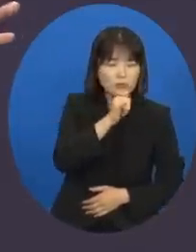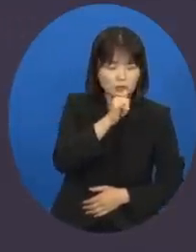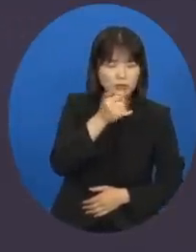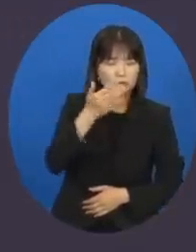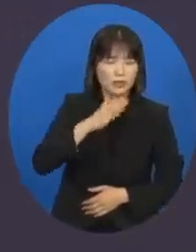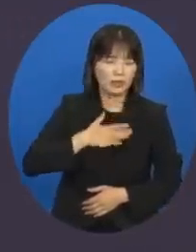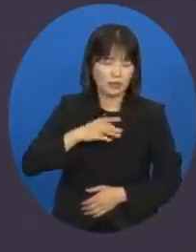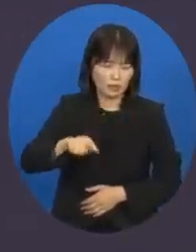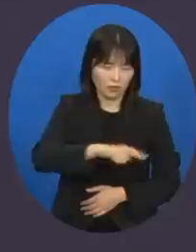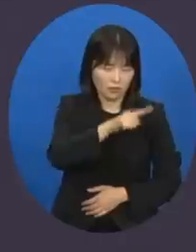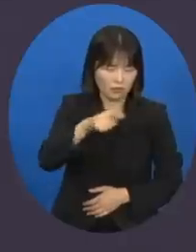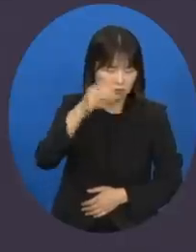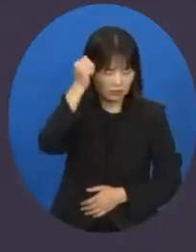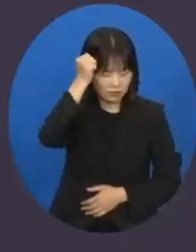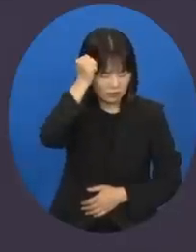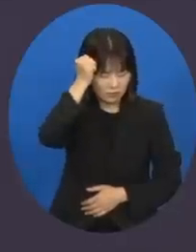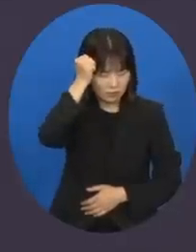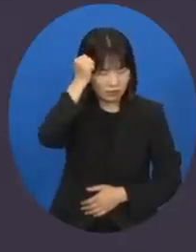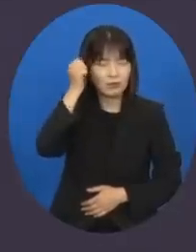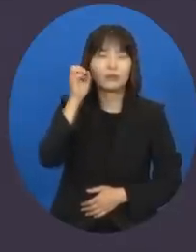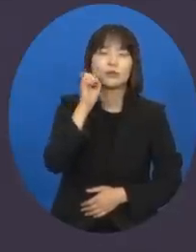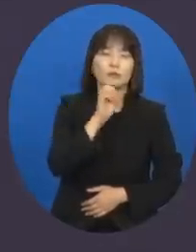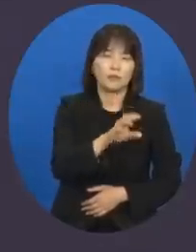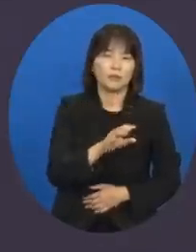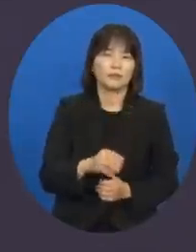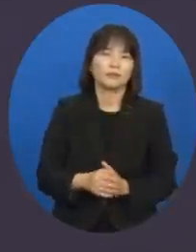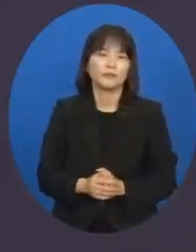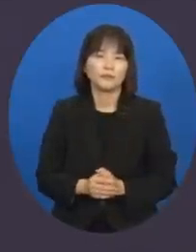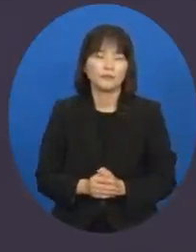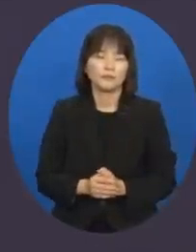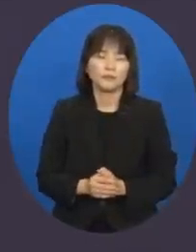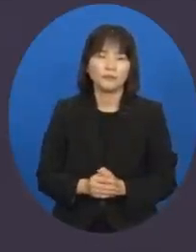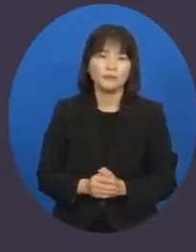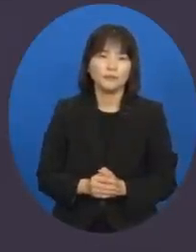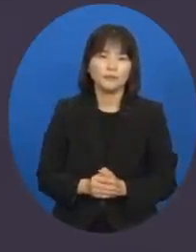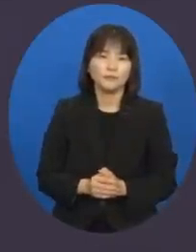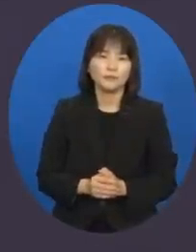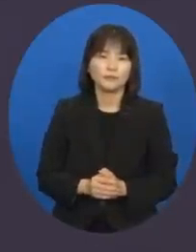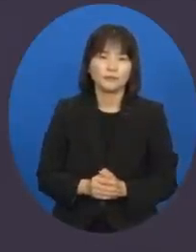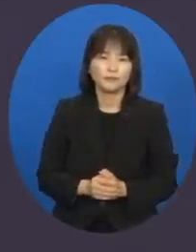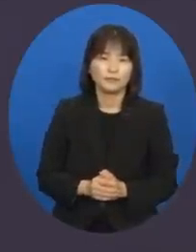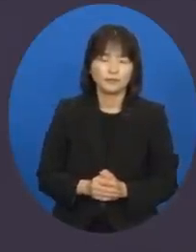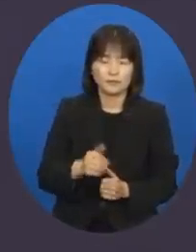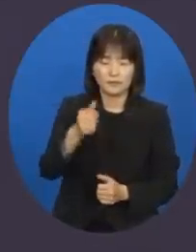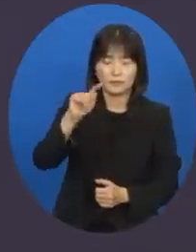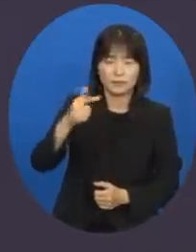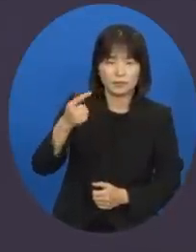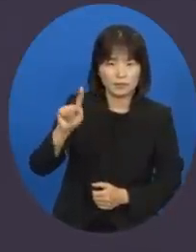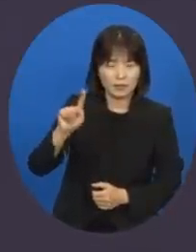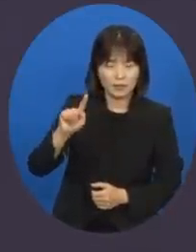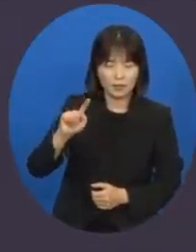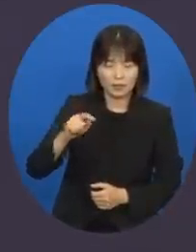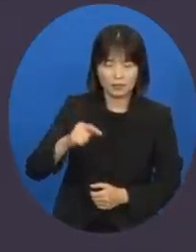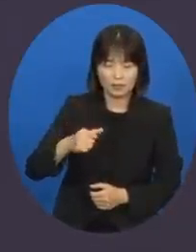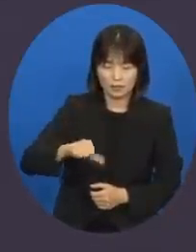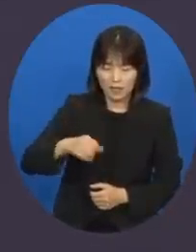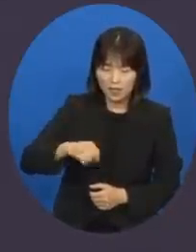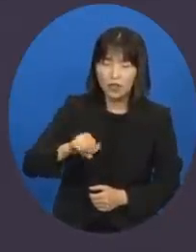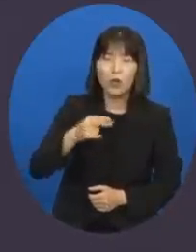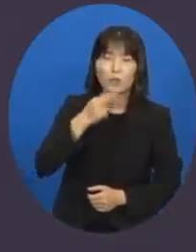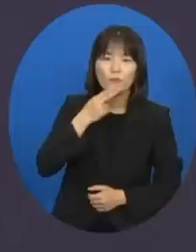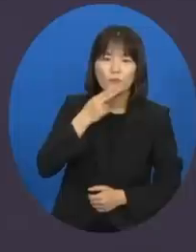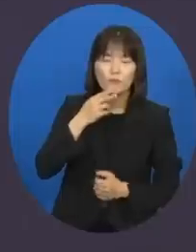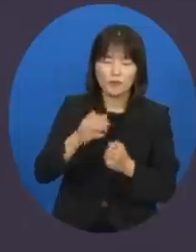잊은 적이 없어 라고 말씀을 하시는 거야. 한나가 자녀가 없었죠. 성전에 가서 기도를 하는데